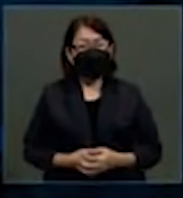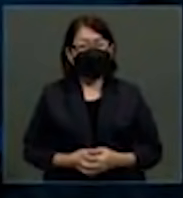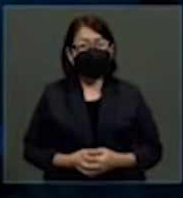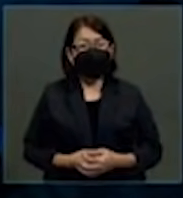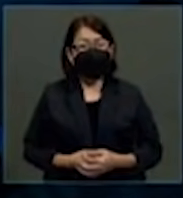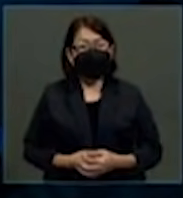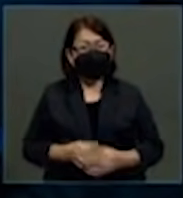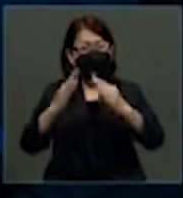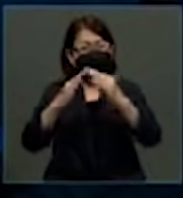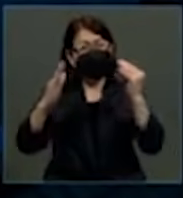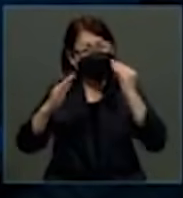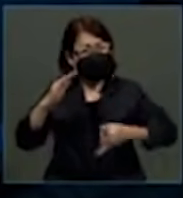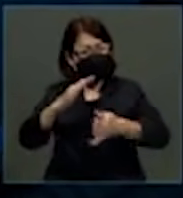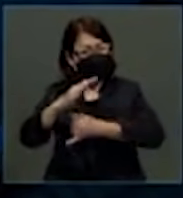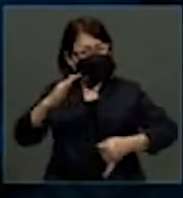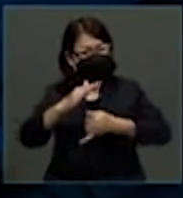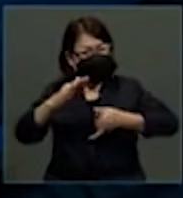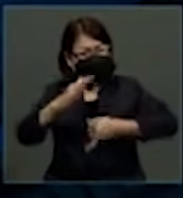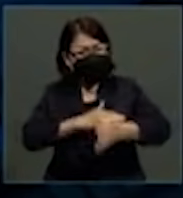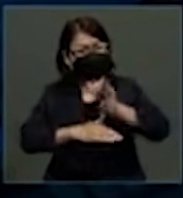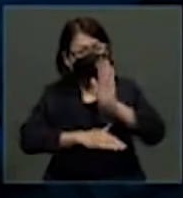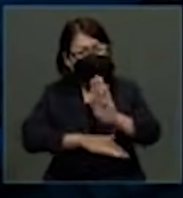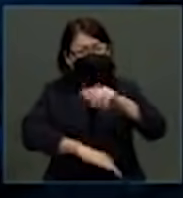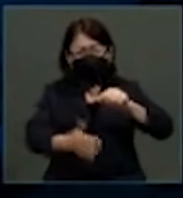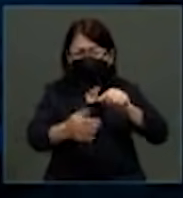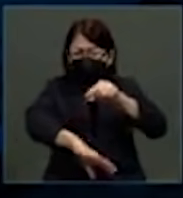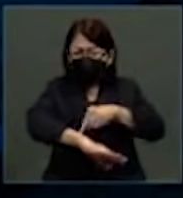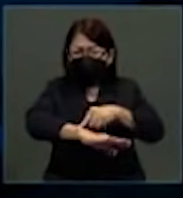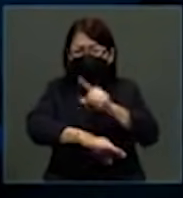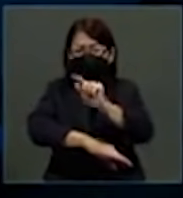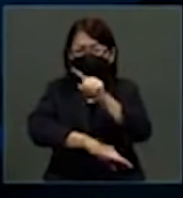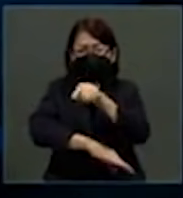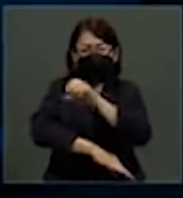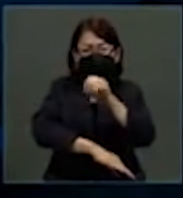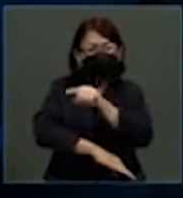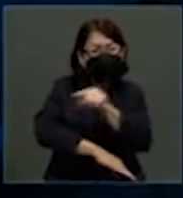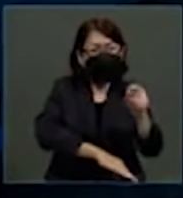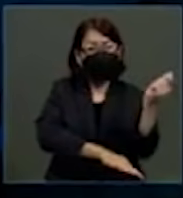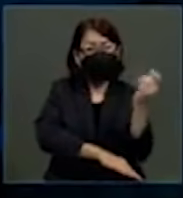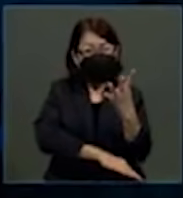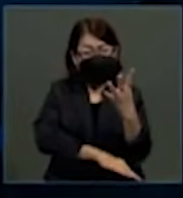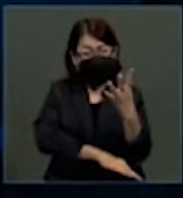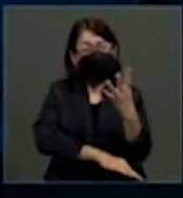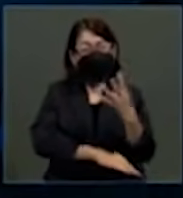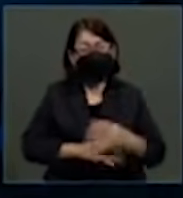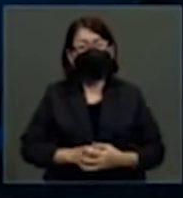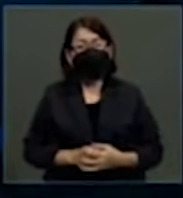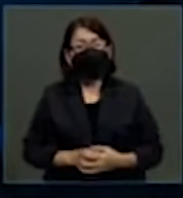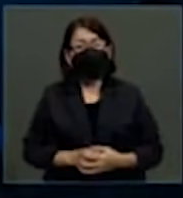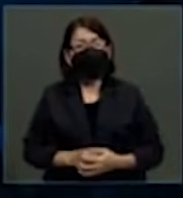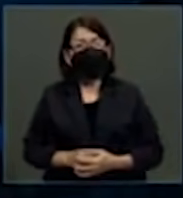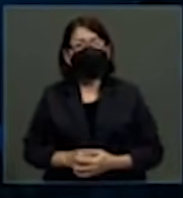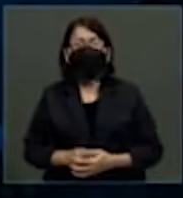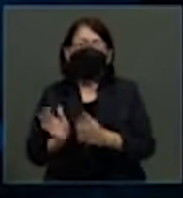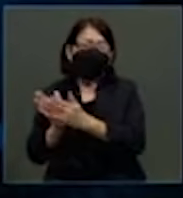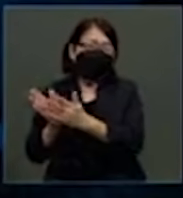ายแดนภาคใต้ได้แก่นราธิวาสปัตตานียะลาและสงขลานะครับห้ามออกนอกเคหสถาน